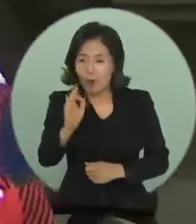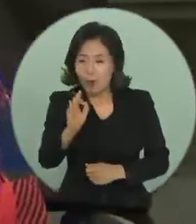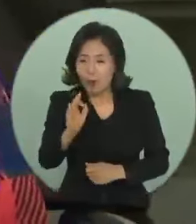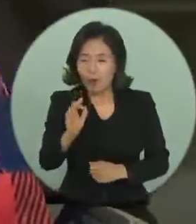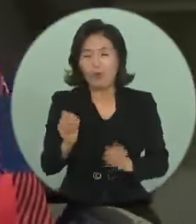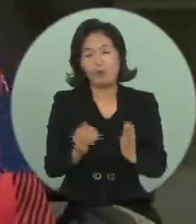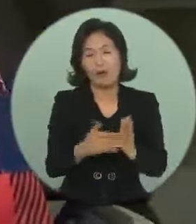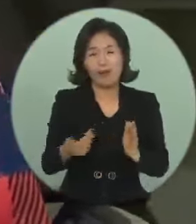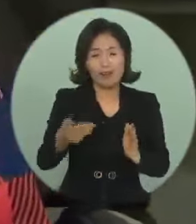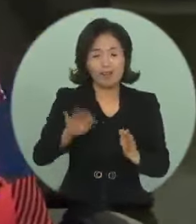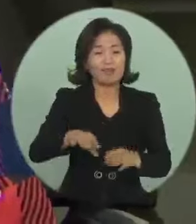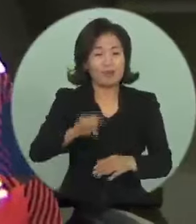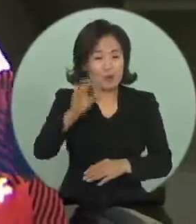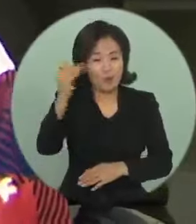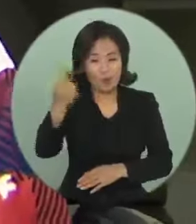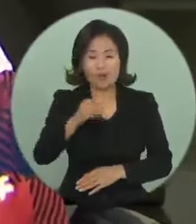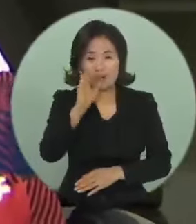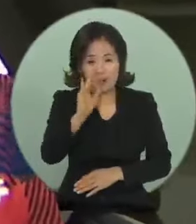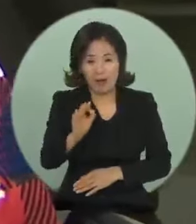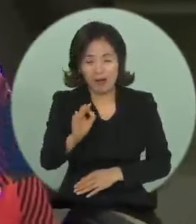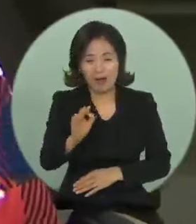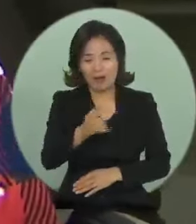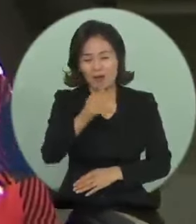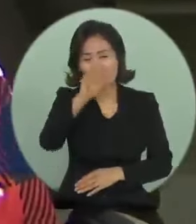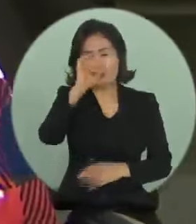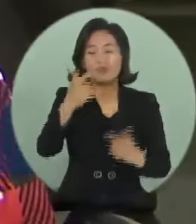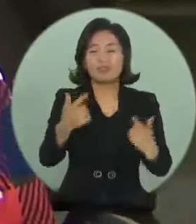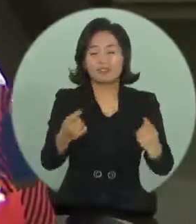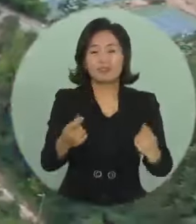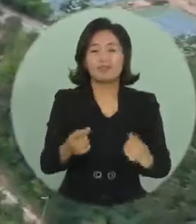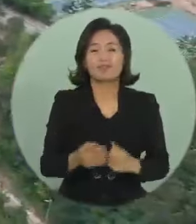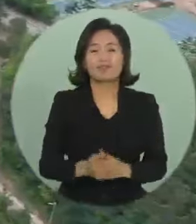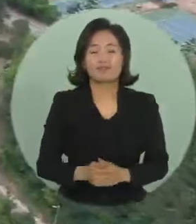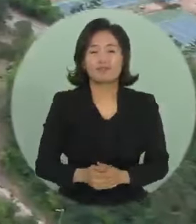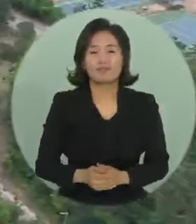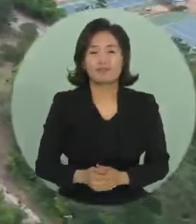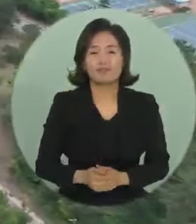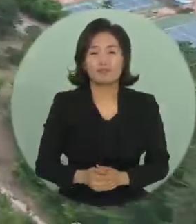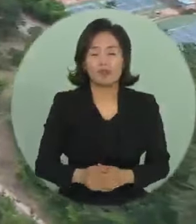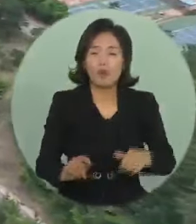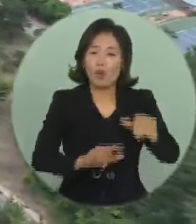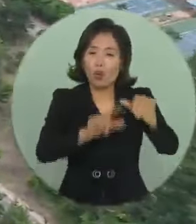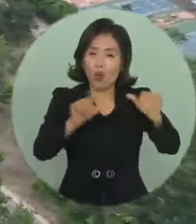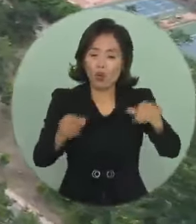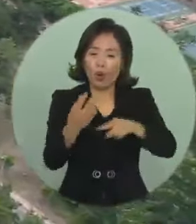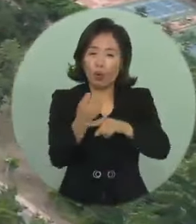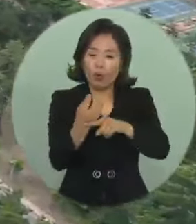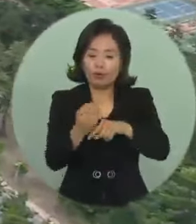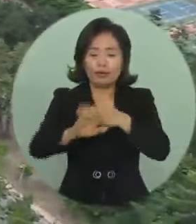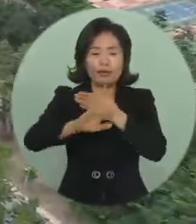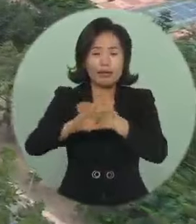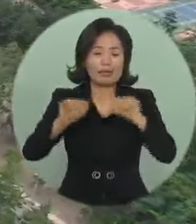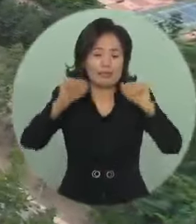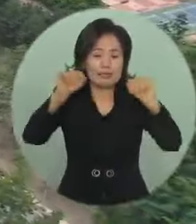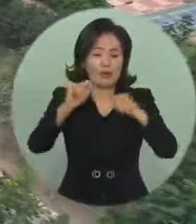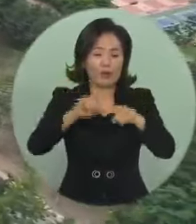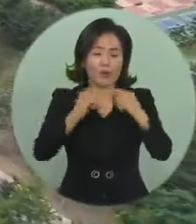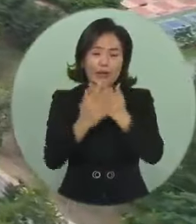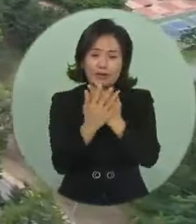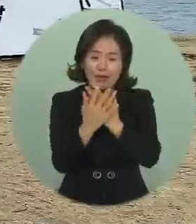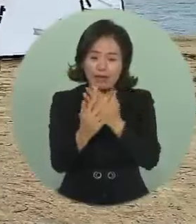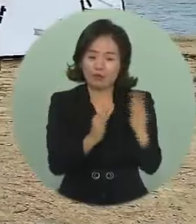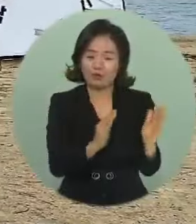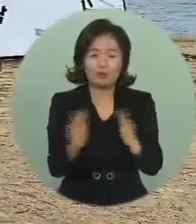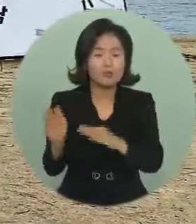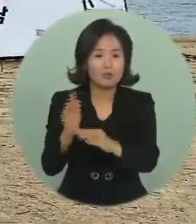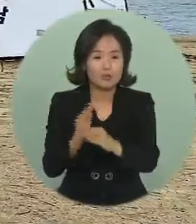보다가 처음으로 이렇게 와서 하는데 너무 좋아요 보니까 5월 보성에는 또 다른 체육 행사들이